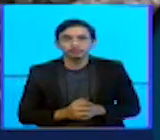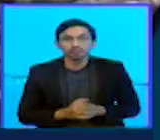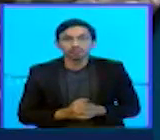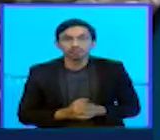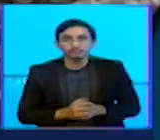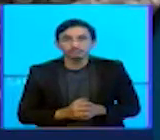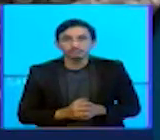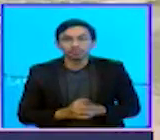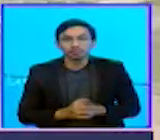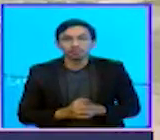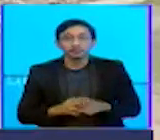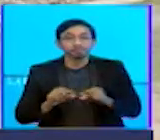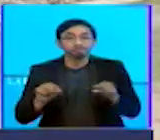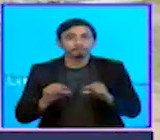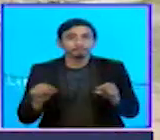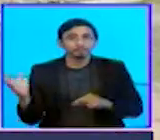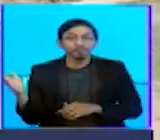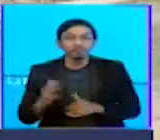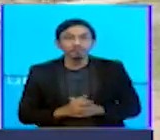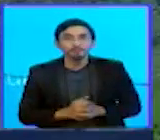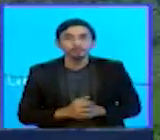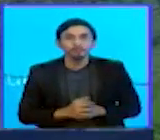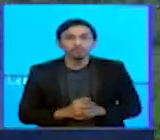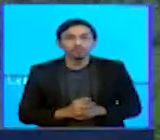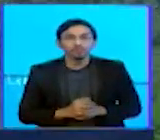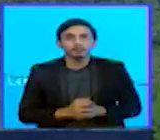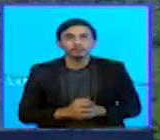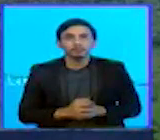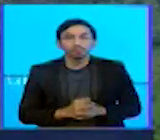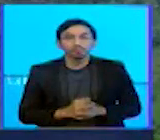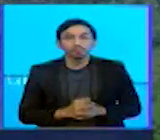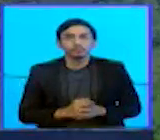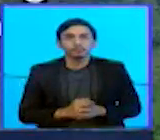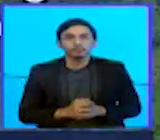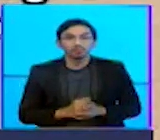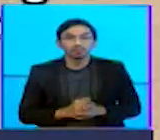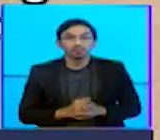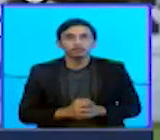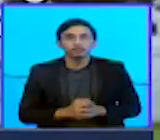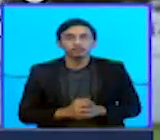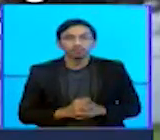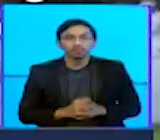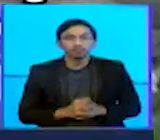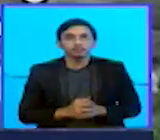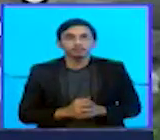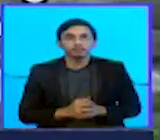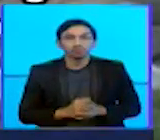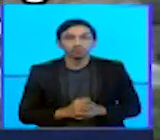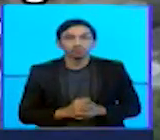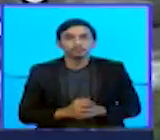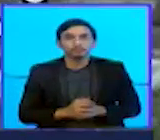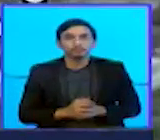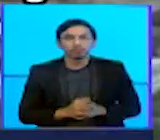new habits, the new normal. We are preparing the destinations post-pandemic. Try to build the public trust with